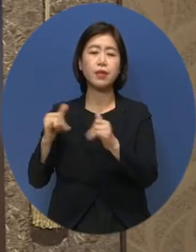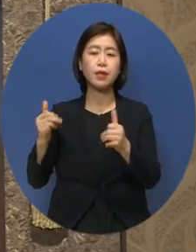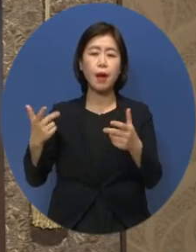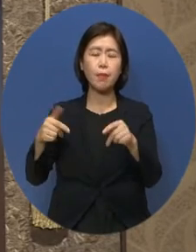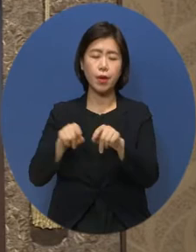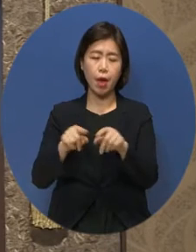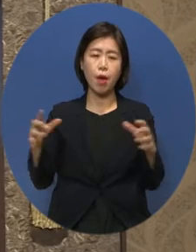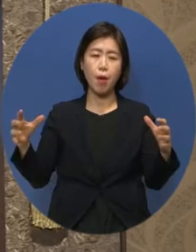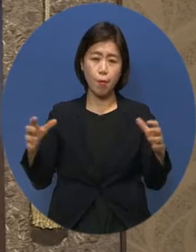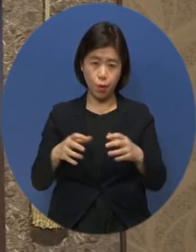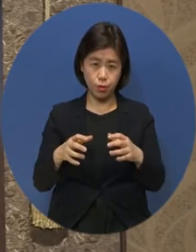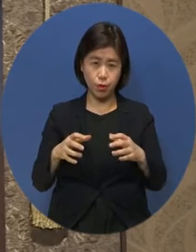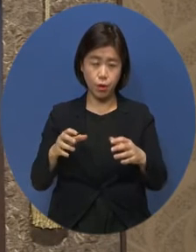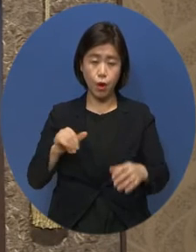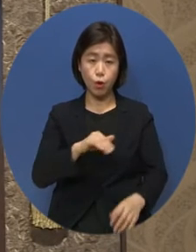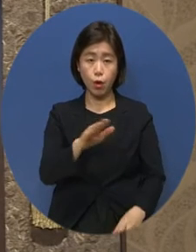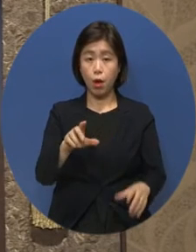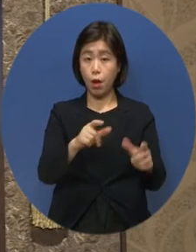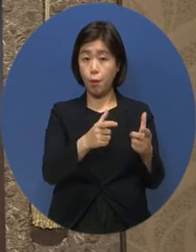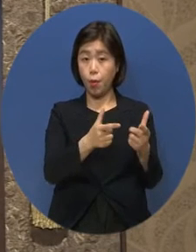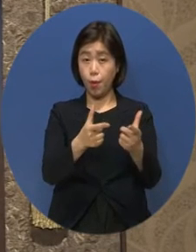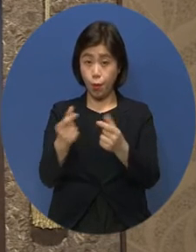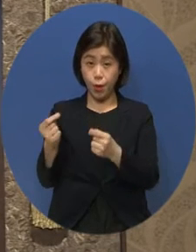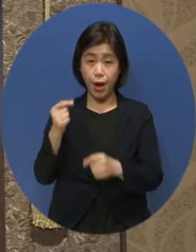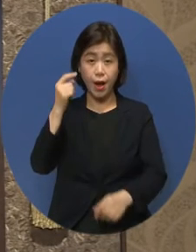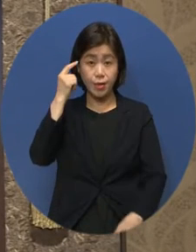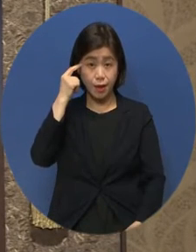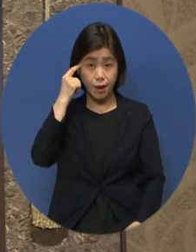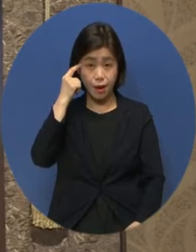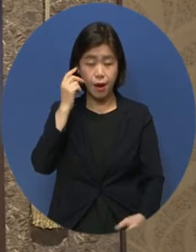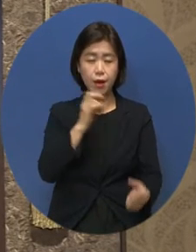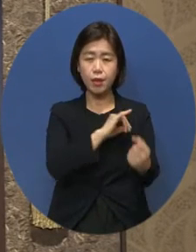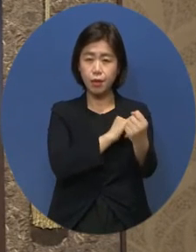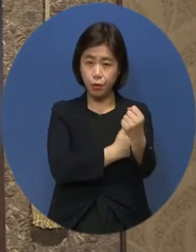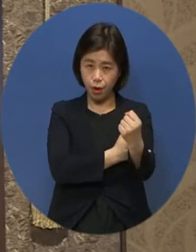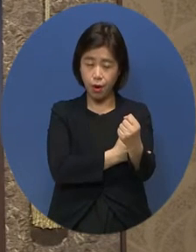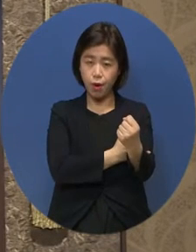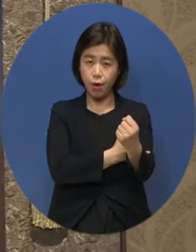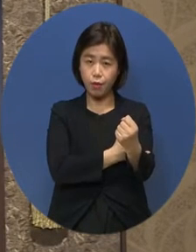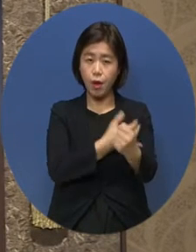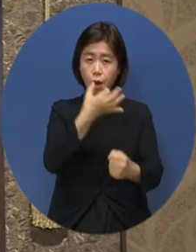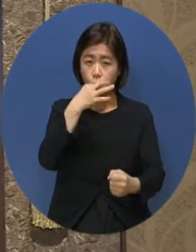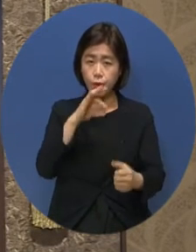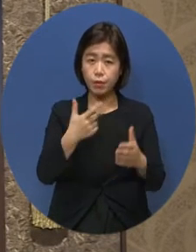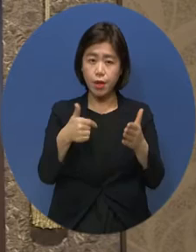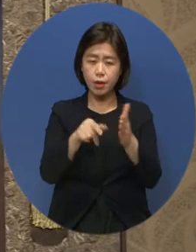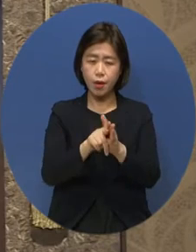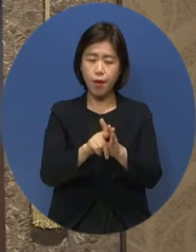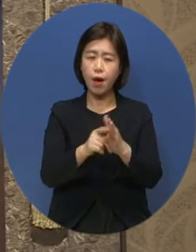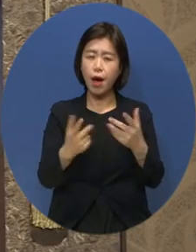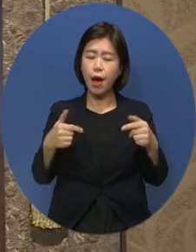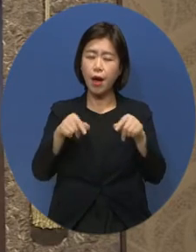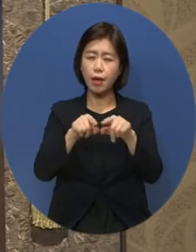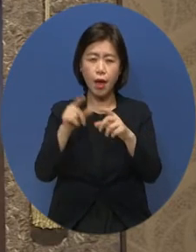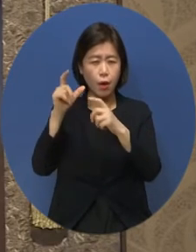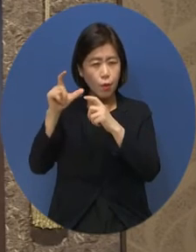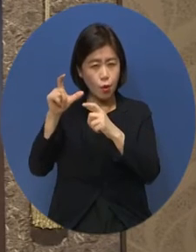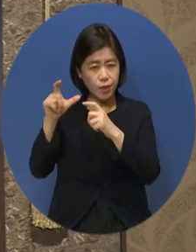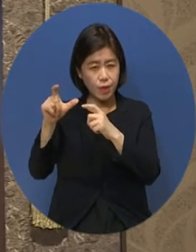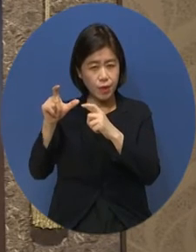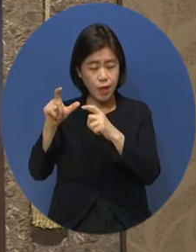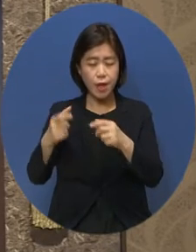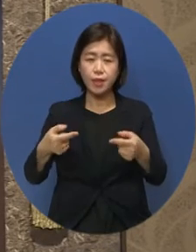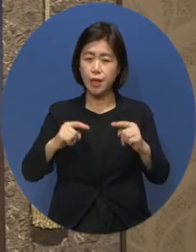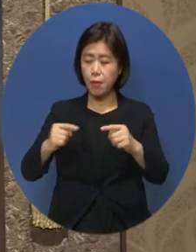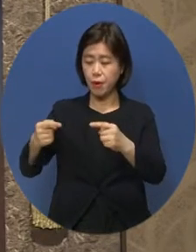우리의 보편적 가치인 인권과 권익을 위해서 함께 고민하고 참여할 수 있는 그런 공간 으로 해주시면